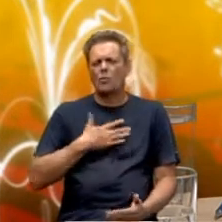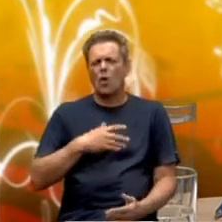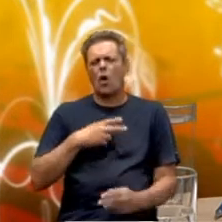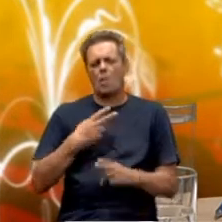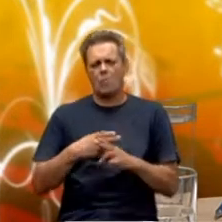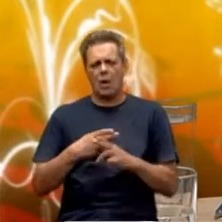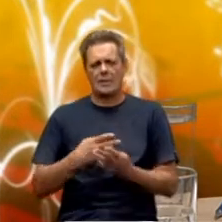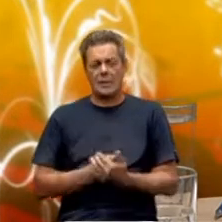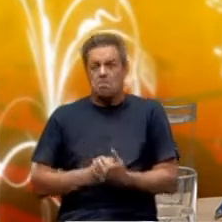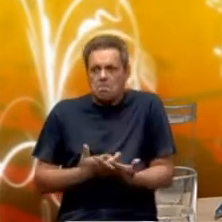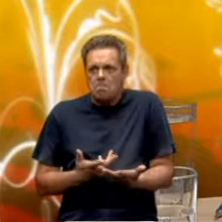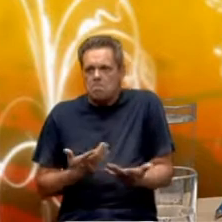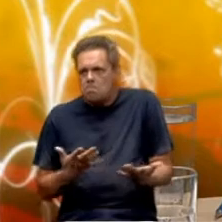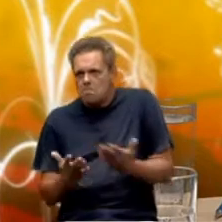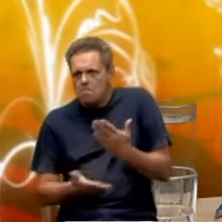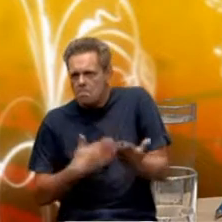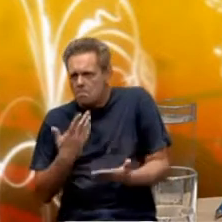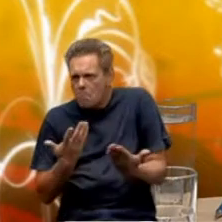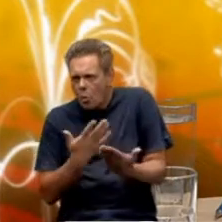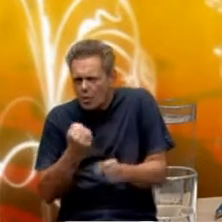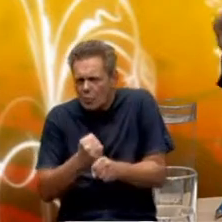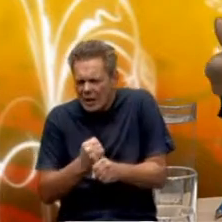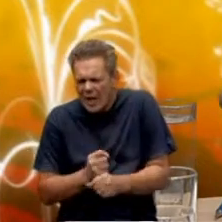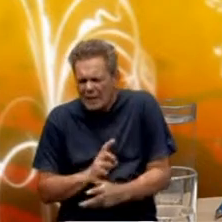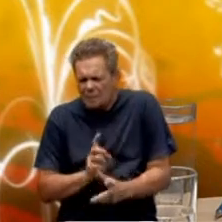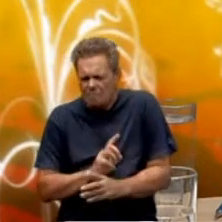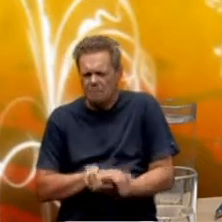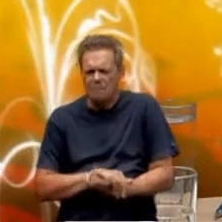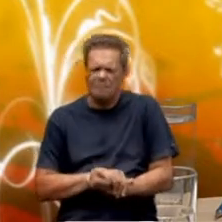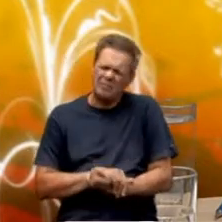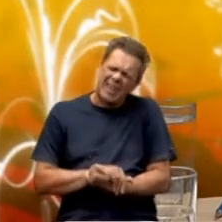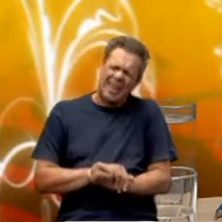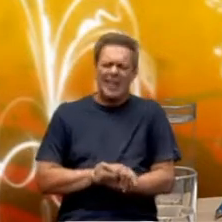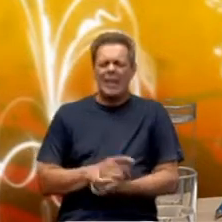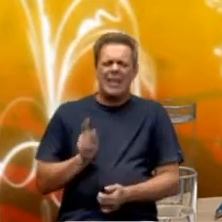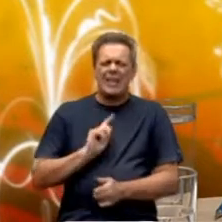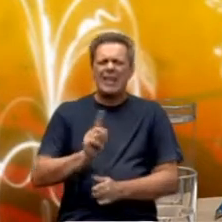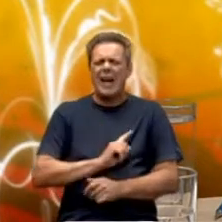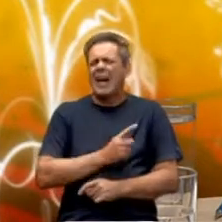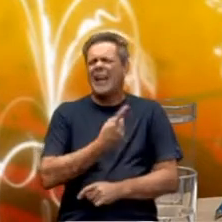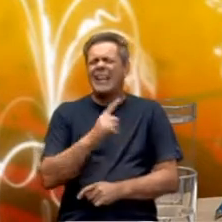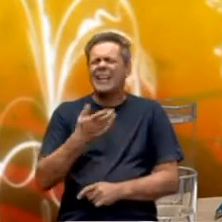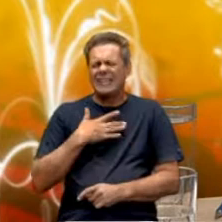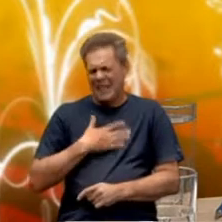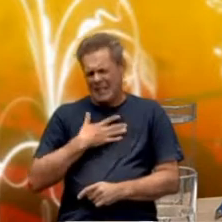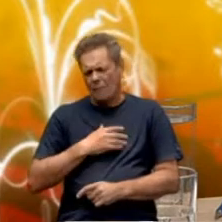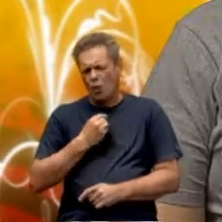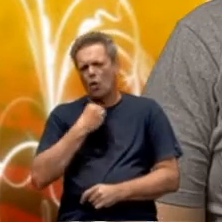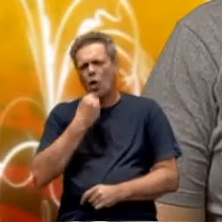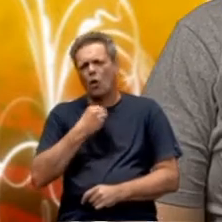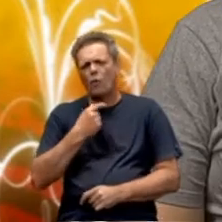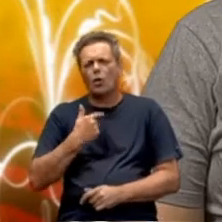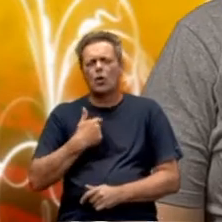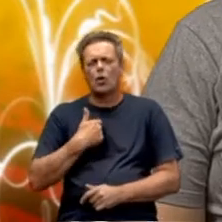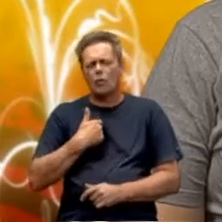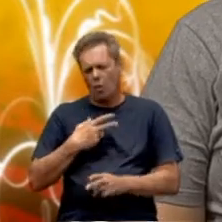rekli da sam ja krivo to nešto? Pa da, ne volim. Ili niste voljeli? Nisam za volio. Za vrijeme odrastanja, ajmo to tako reći. Da, može biti. Pa nisam volio